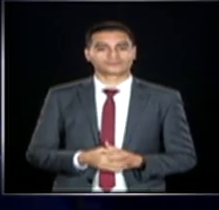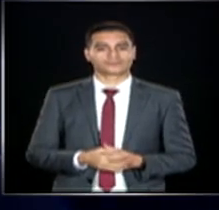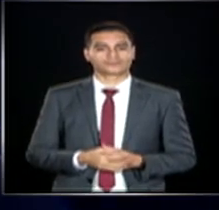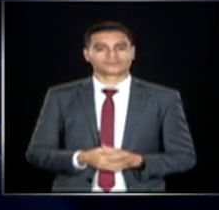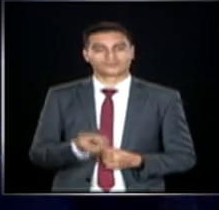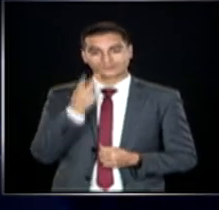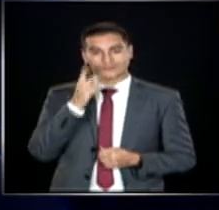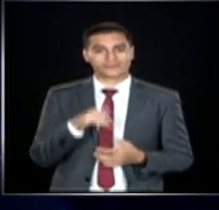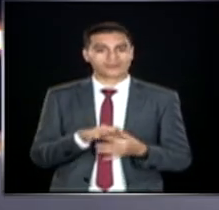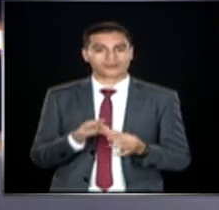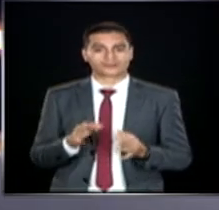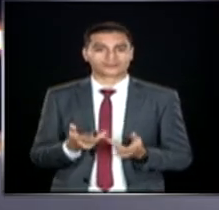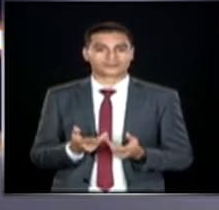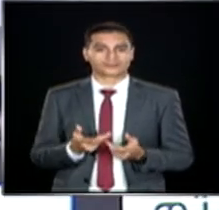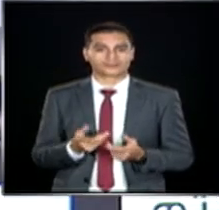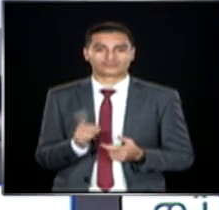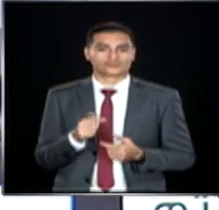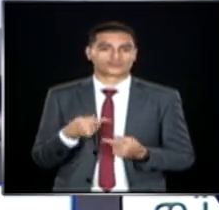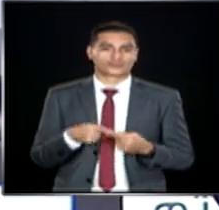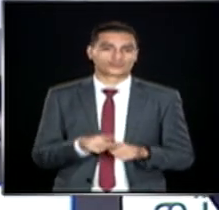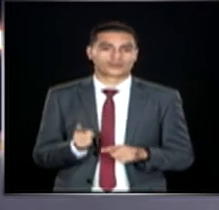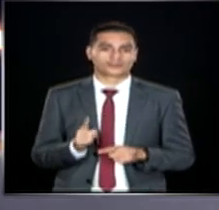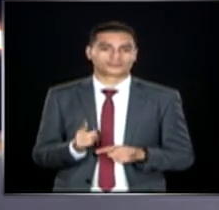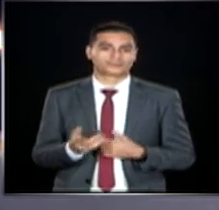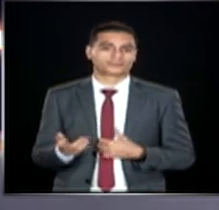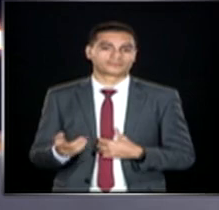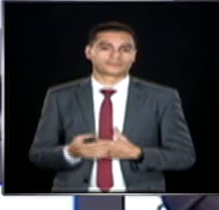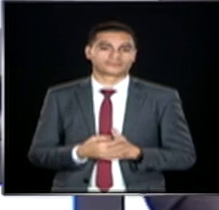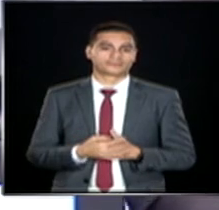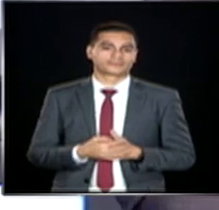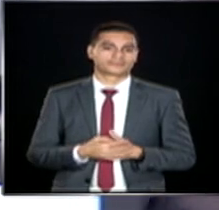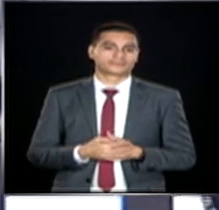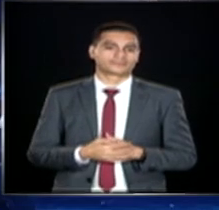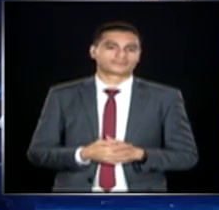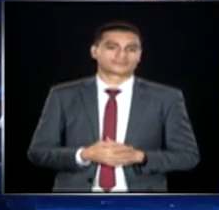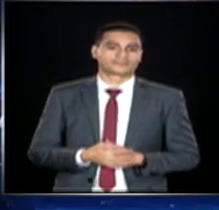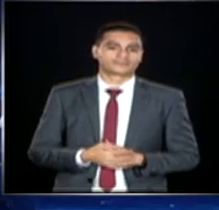إيه رأيك في اللي بيحصل؟ مش عاجب. مش عاجبك صح؟